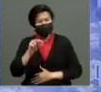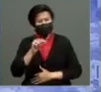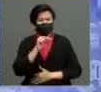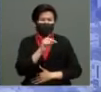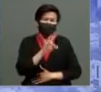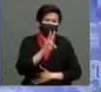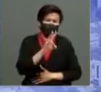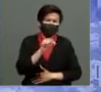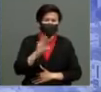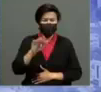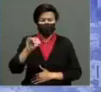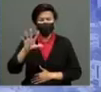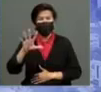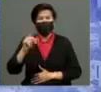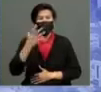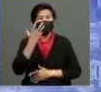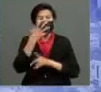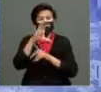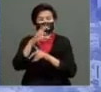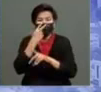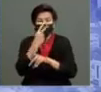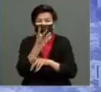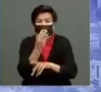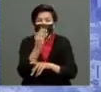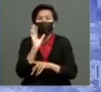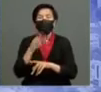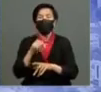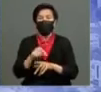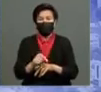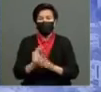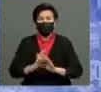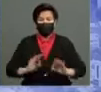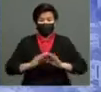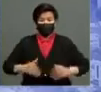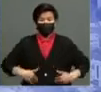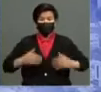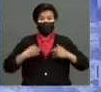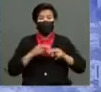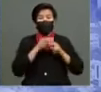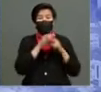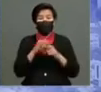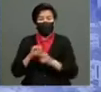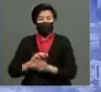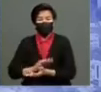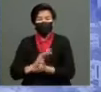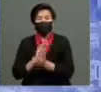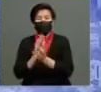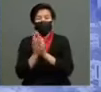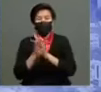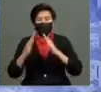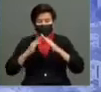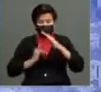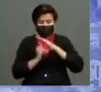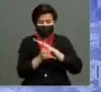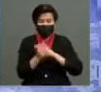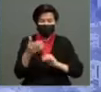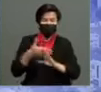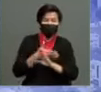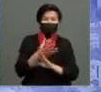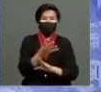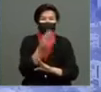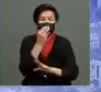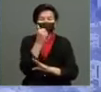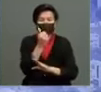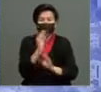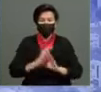7:45 ข้อมูลก็จะออกไปแล้วซึ่งก็เพื่อให้ท่านได้ปรับใช้ในชีวิตประจำวันกันทุกคนรู้ตั้งแต่ก่อนออกจากบ้านกันเลยนะครับต้องข